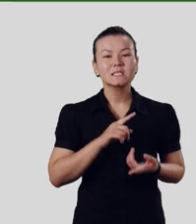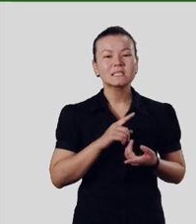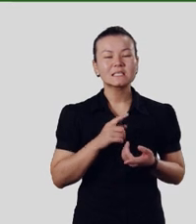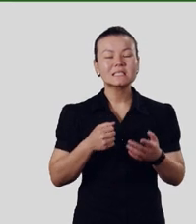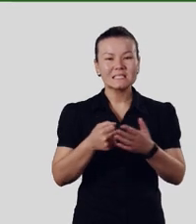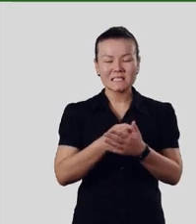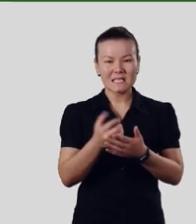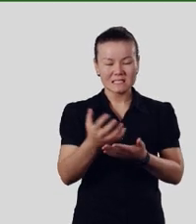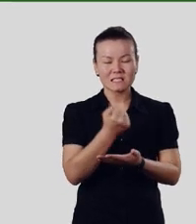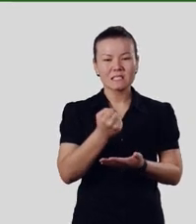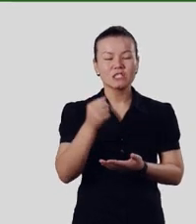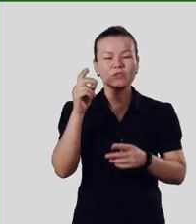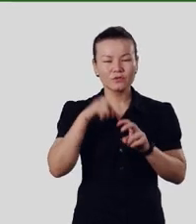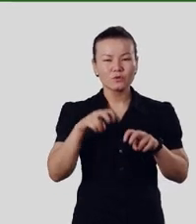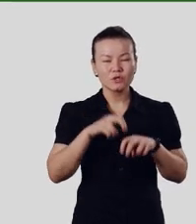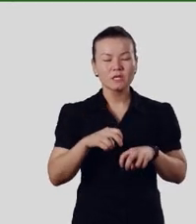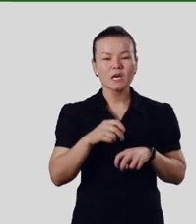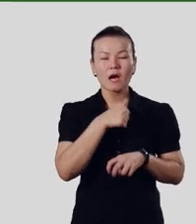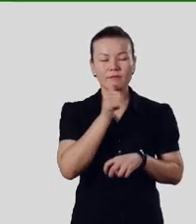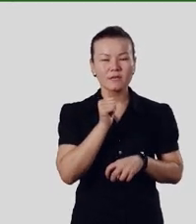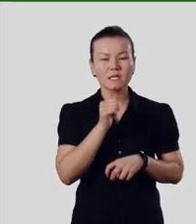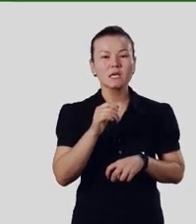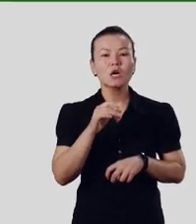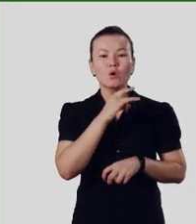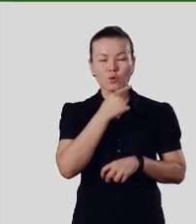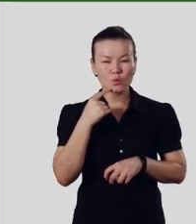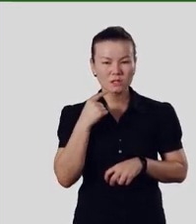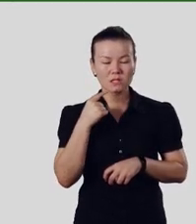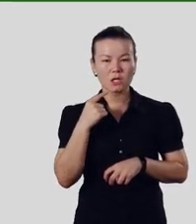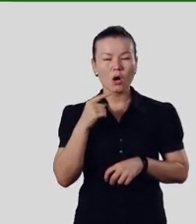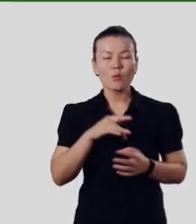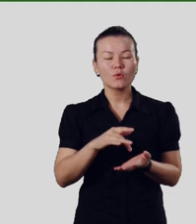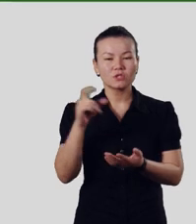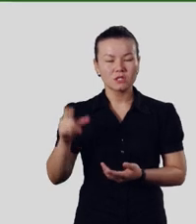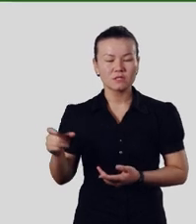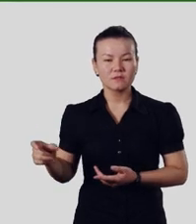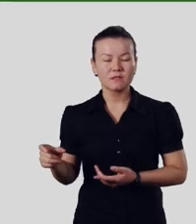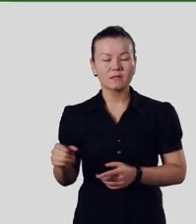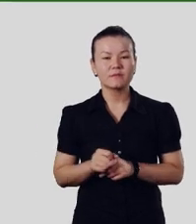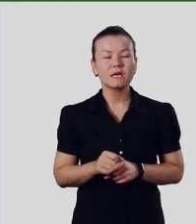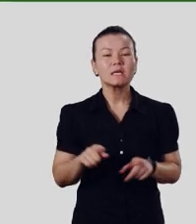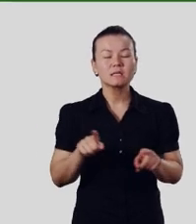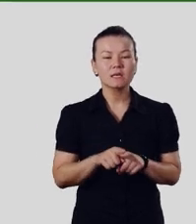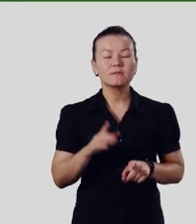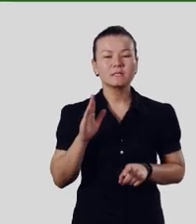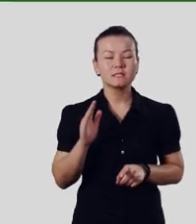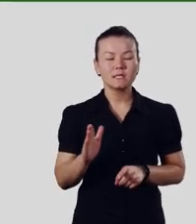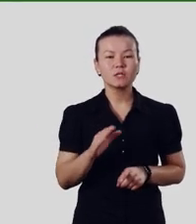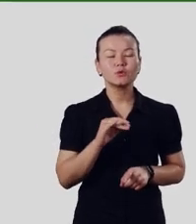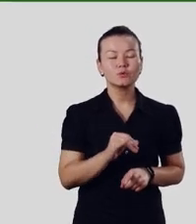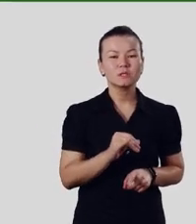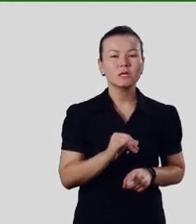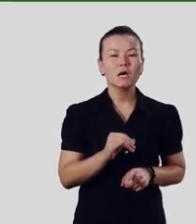Значительные достижения в изучении Африки и русских путешественников. Так Василий Юнкер